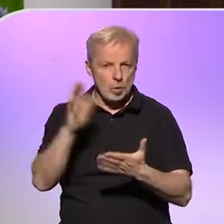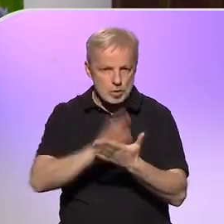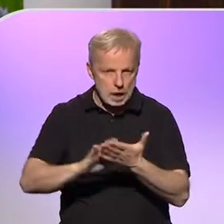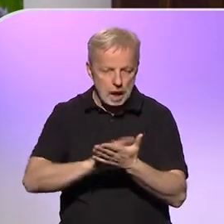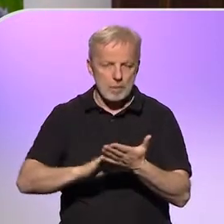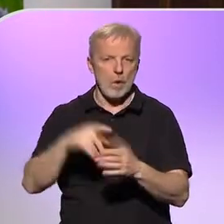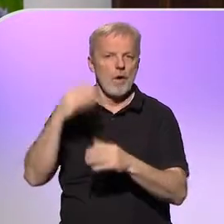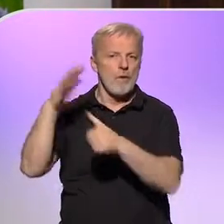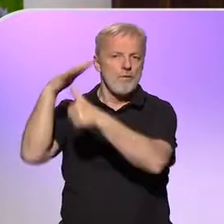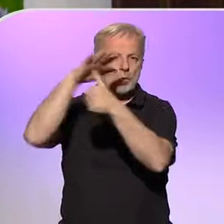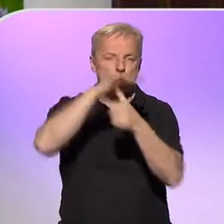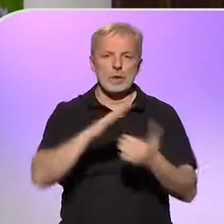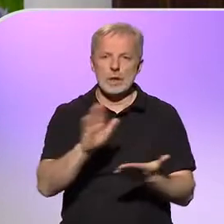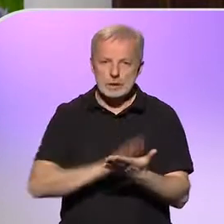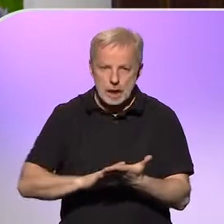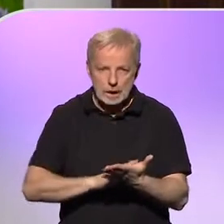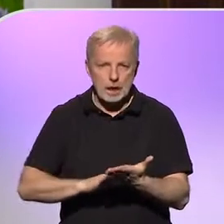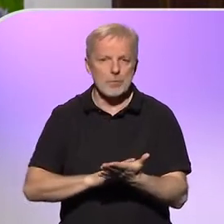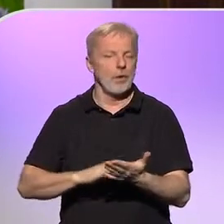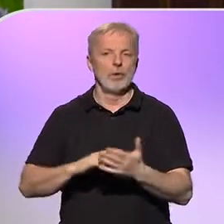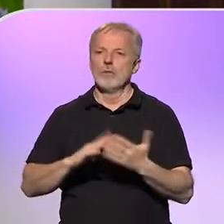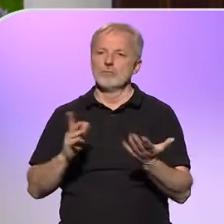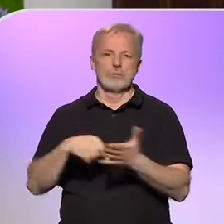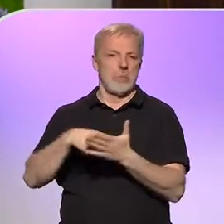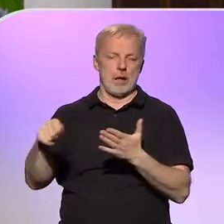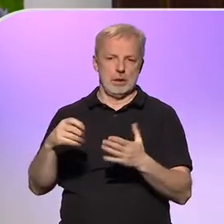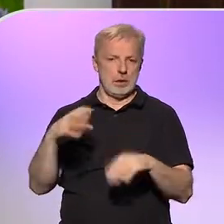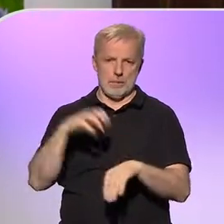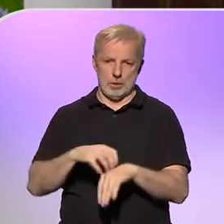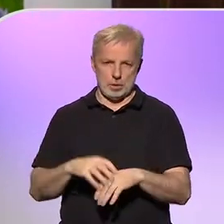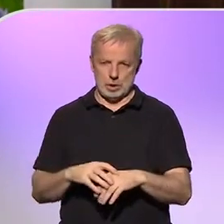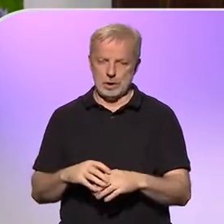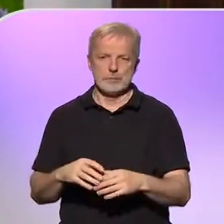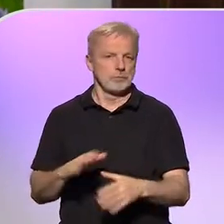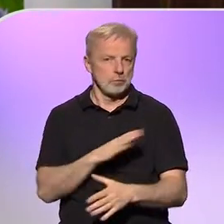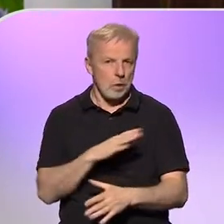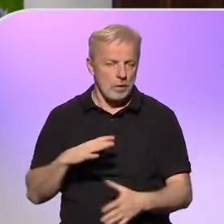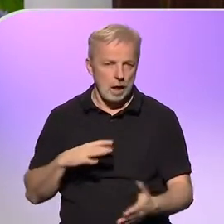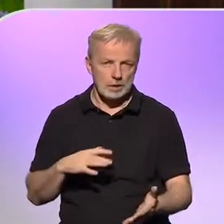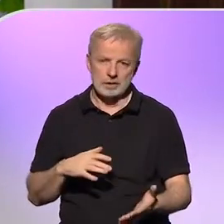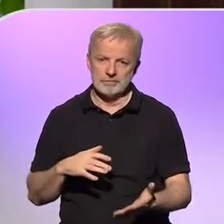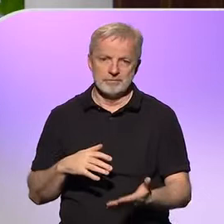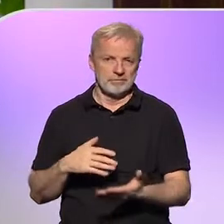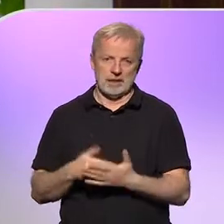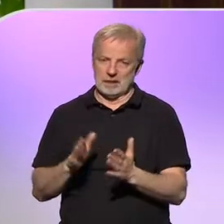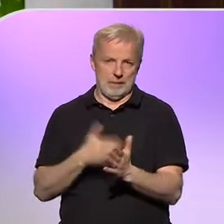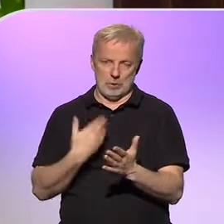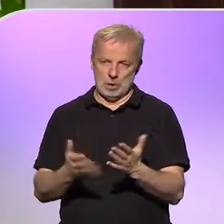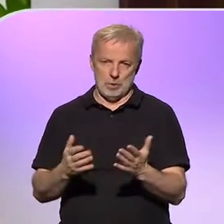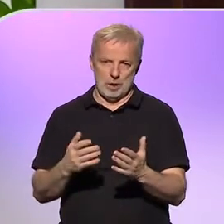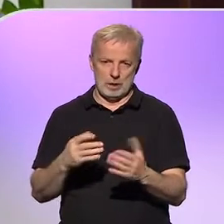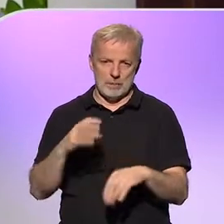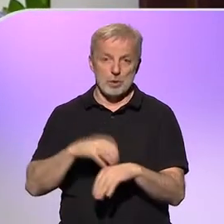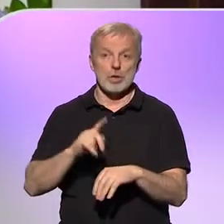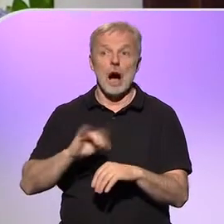ošetření, vlastně si platíte zdravotní pojištění, takže myslím to standardní, takže z toho je to plněno. Jenom vyjedete